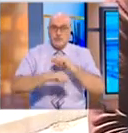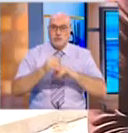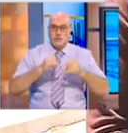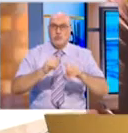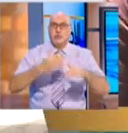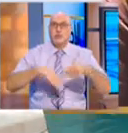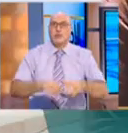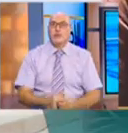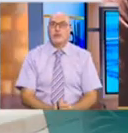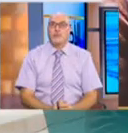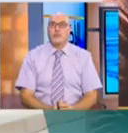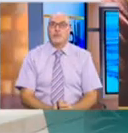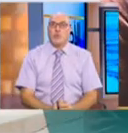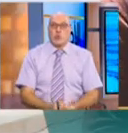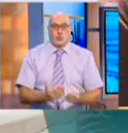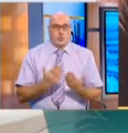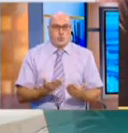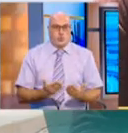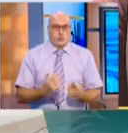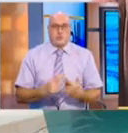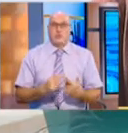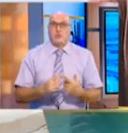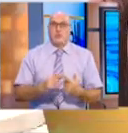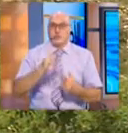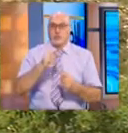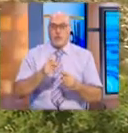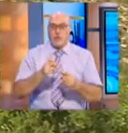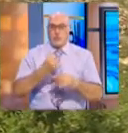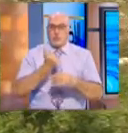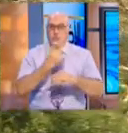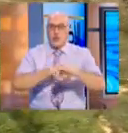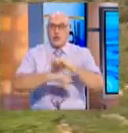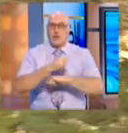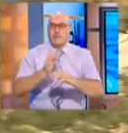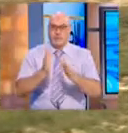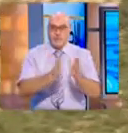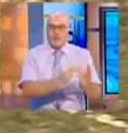واليوم النشاط اللي رانا حاضرين فيه اليوم هو بداية لسلسلة من النشاطات.